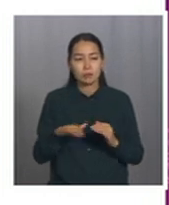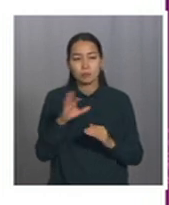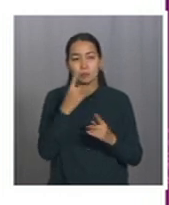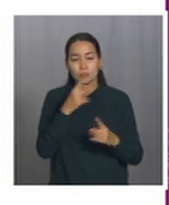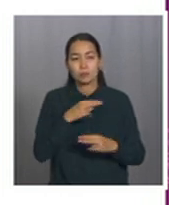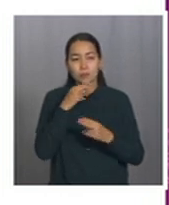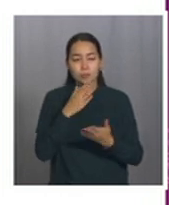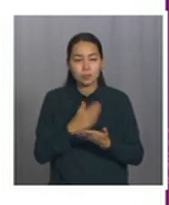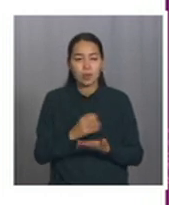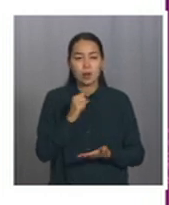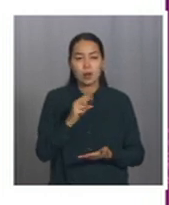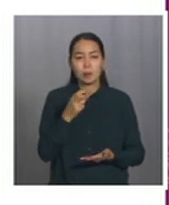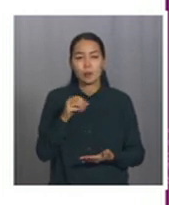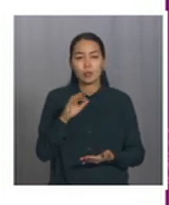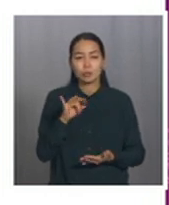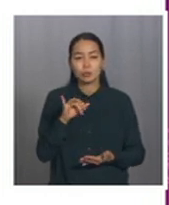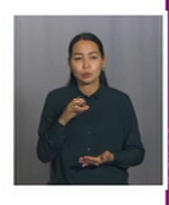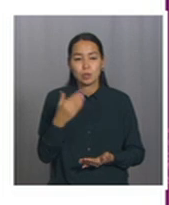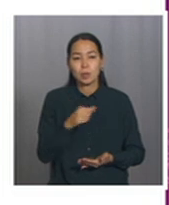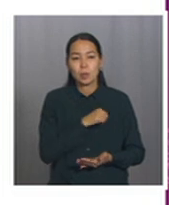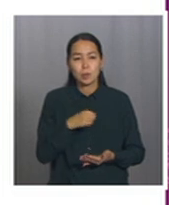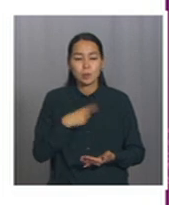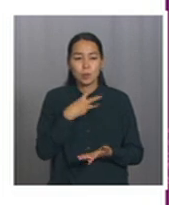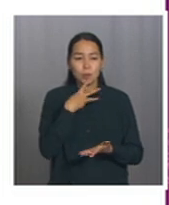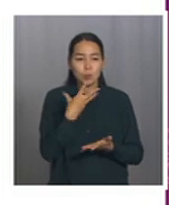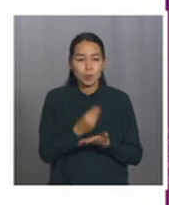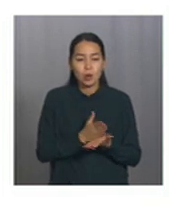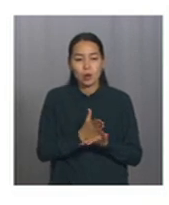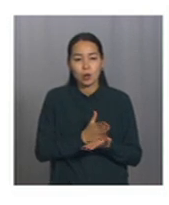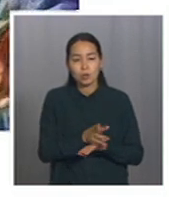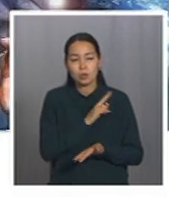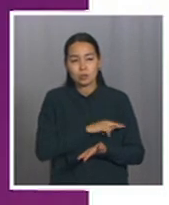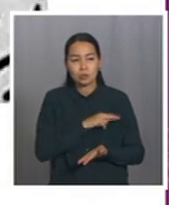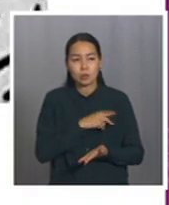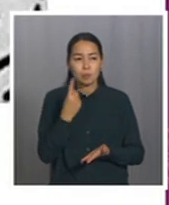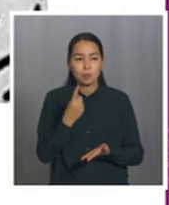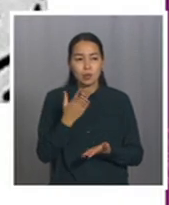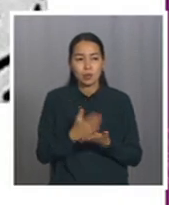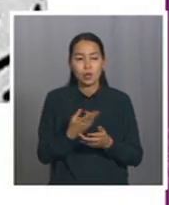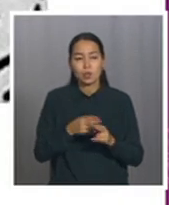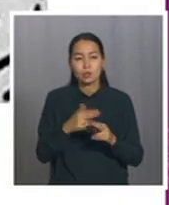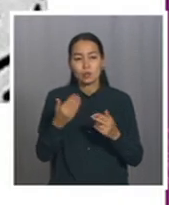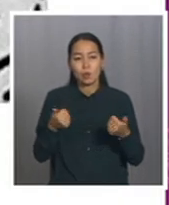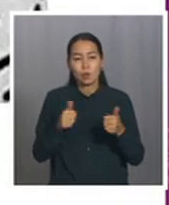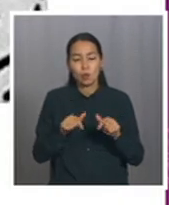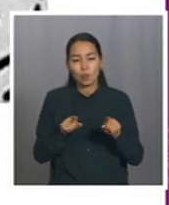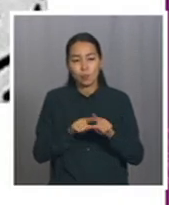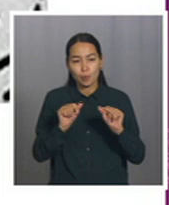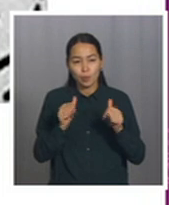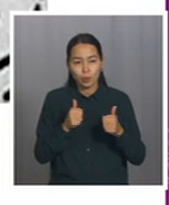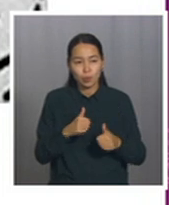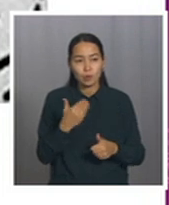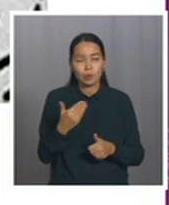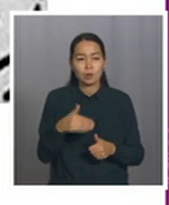Ахмет Байтұрсынұлының бір өзінің сіңірген еңбегі бір пара. Сол арқылы түркітануға да келелі